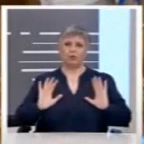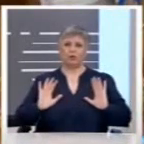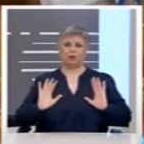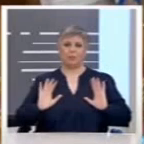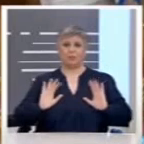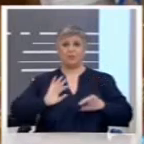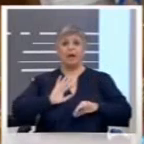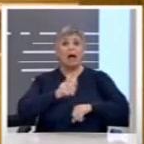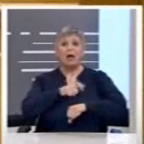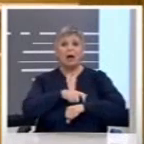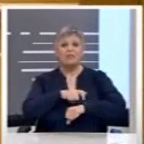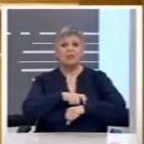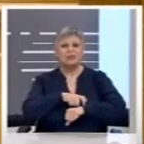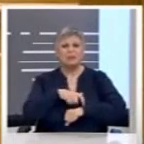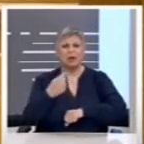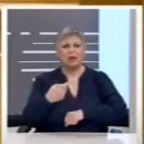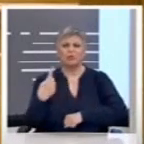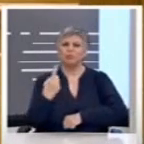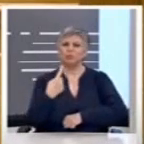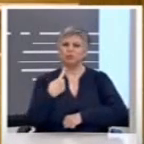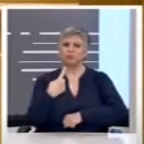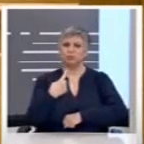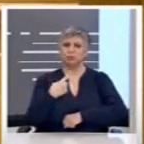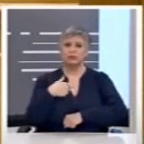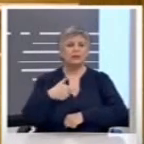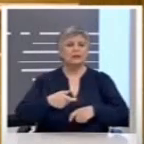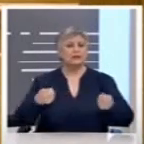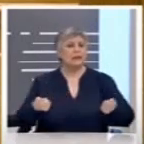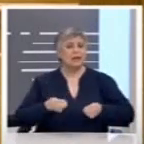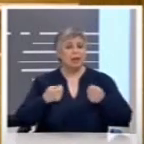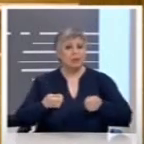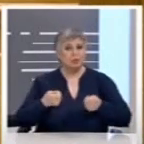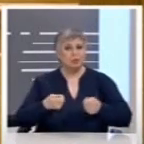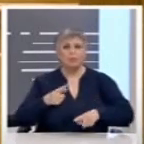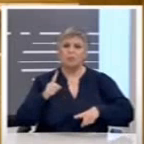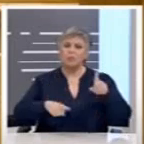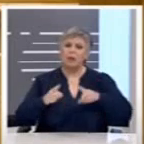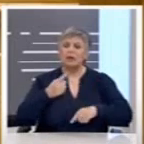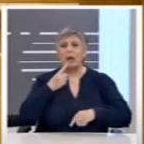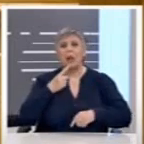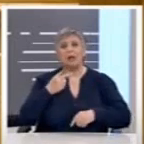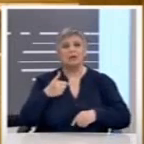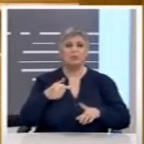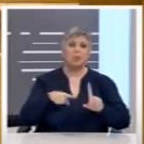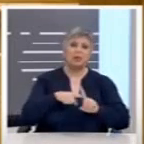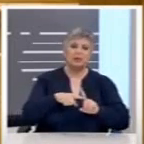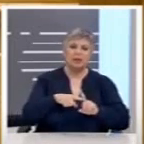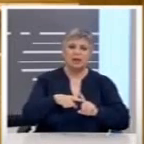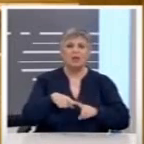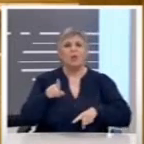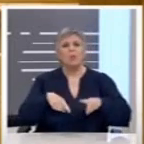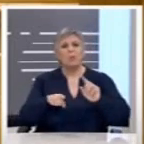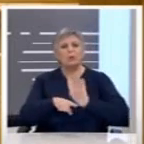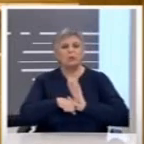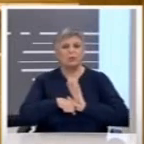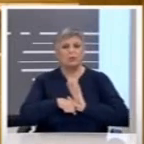κριτική για οποιασδήποτε συμφωνίες που άλλοι θεωρούν καλές και άλλοι όχι για την εσωτερική πτυχή του